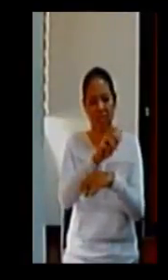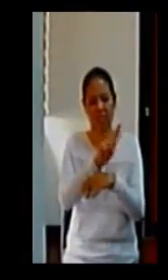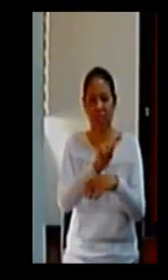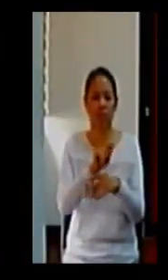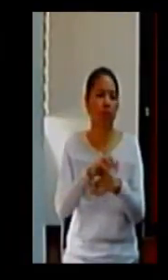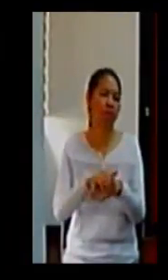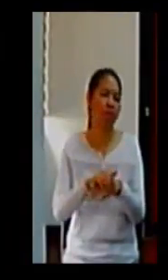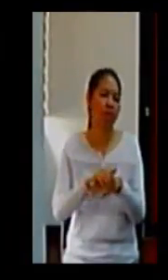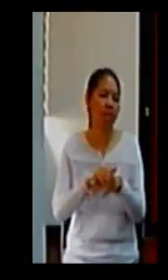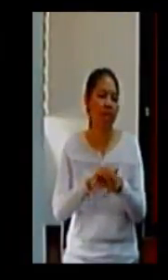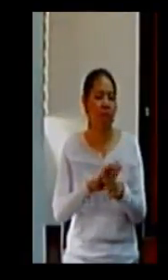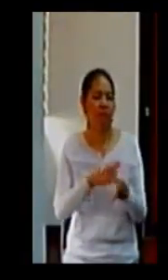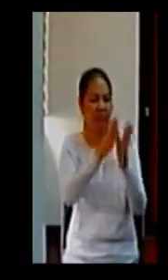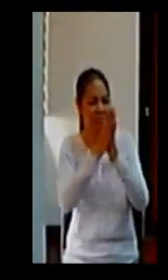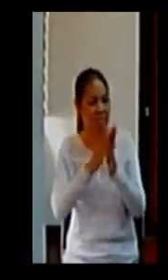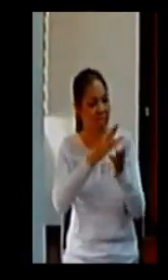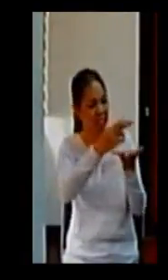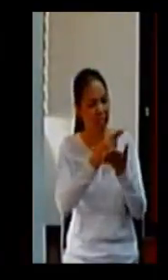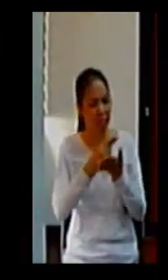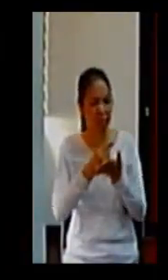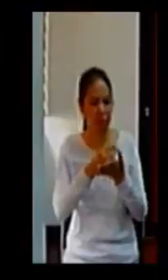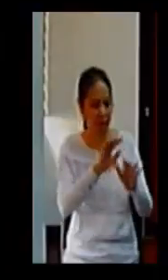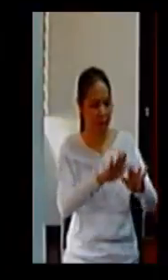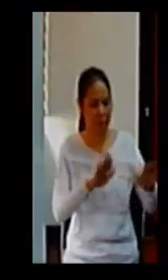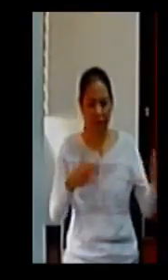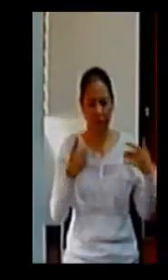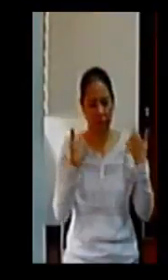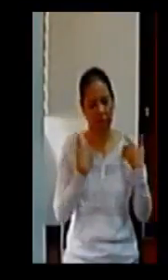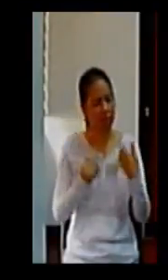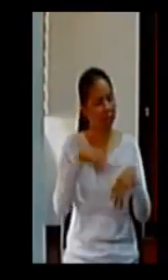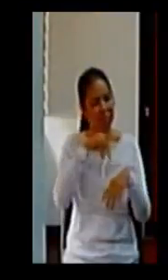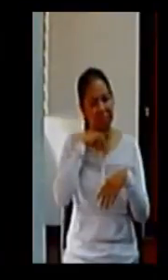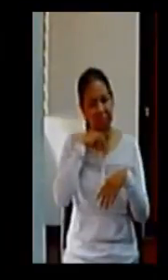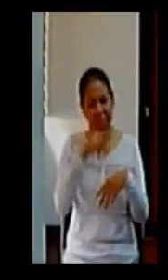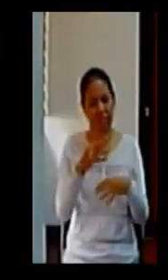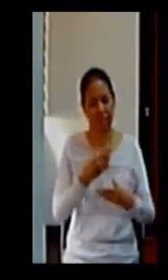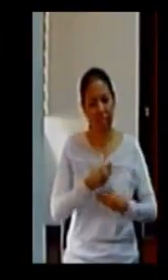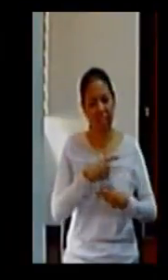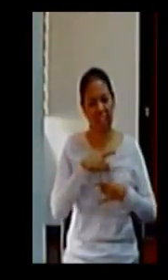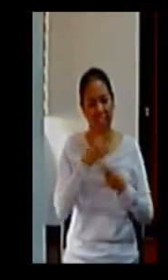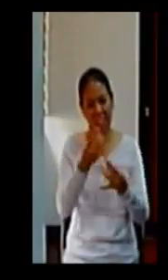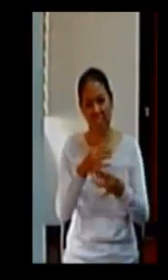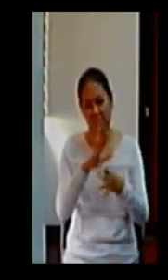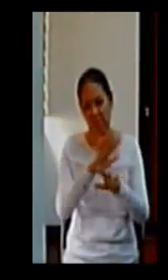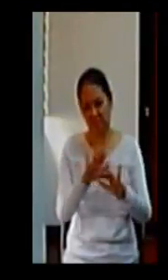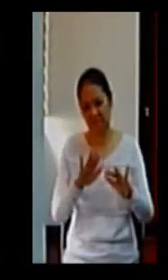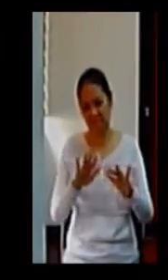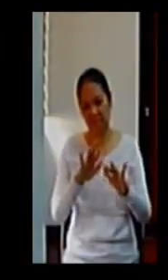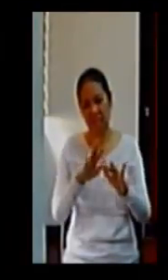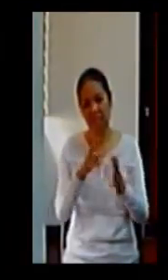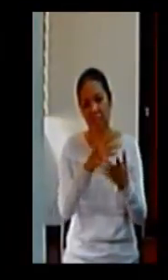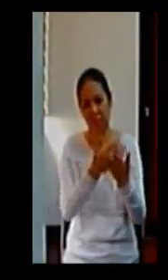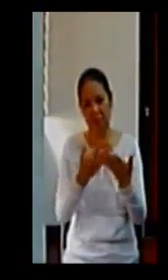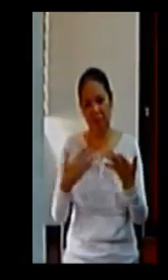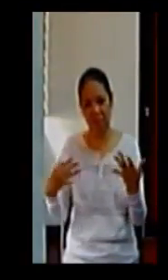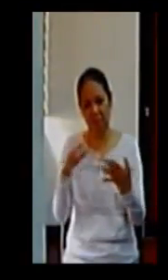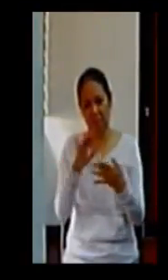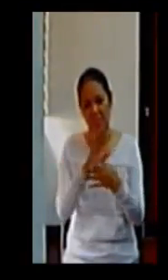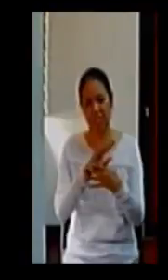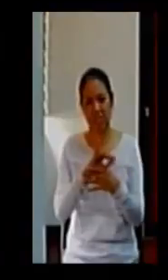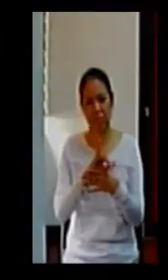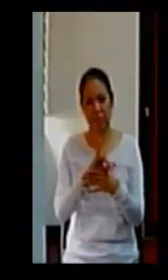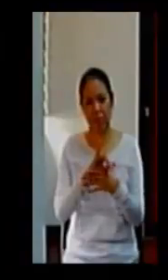kabataan ngayon ay hindi na interesado sa mga ganitong bagay. At yan ang isang mga mait mo